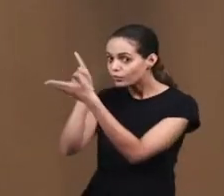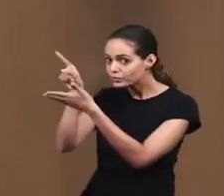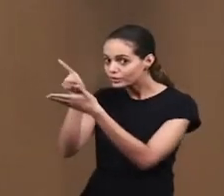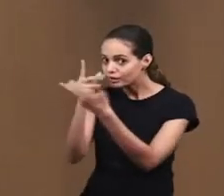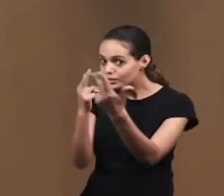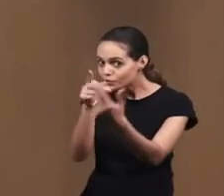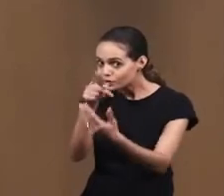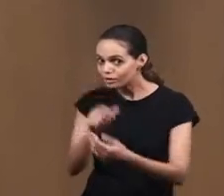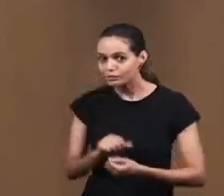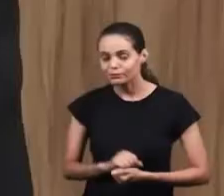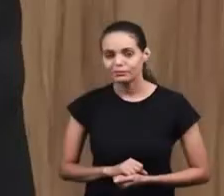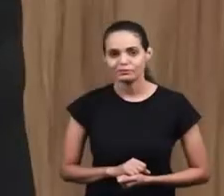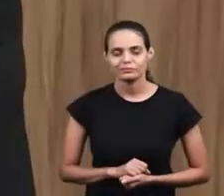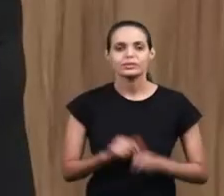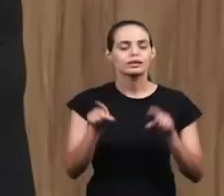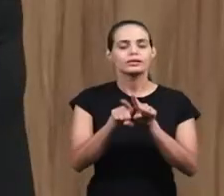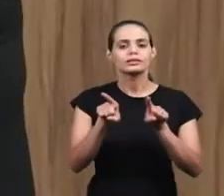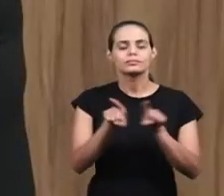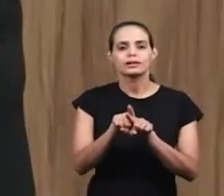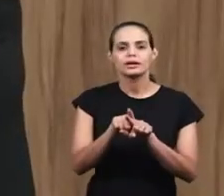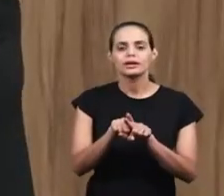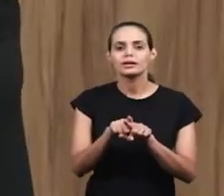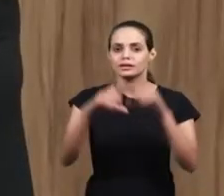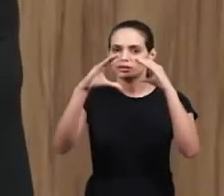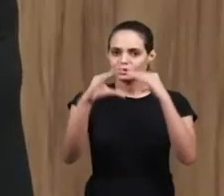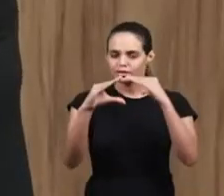1, 2, 3, 4.